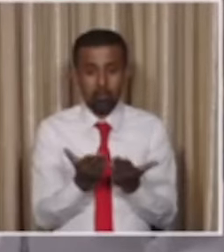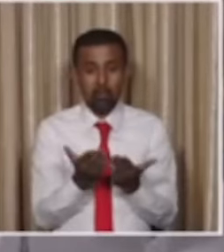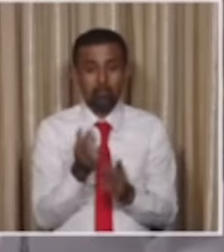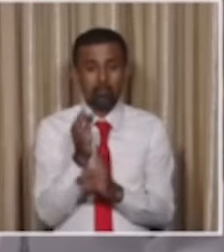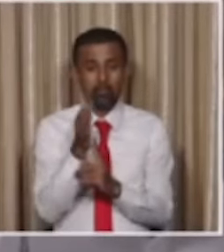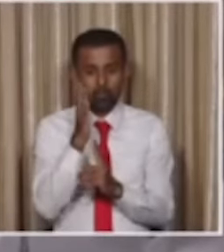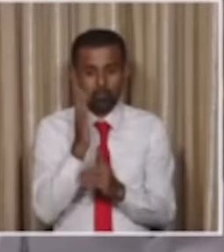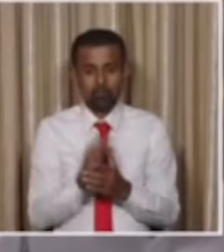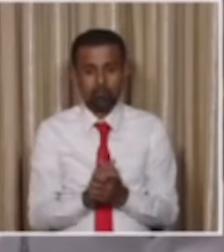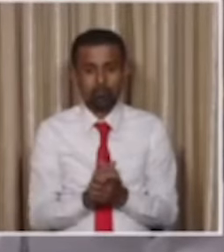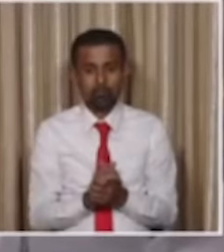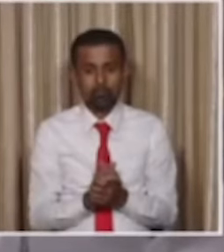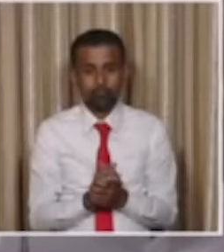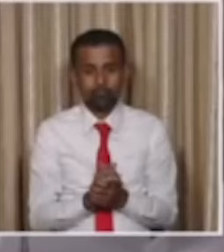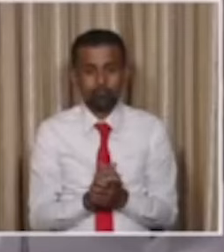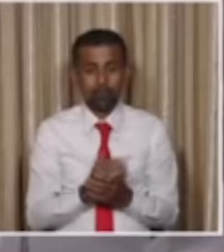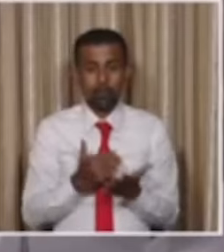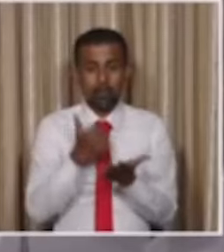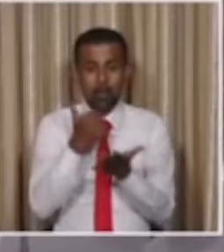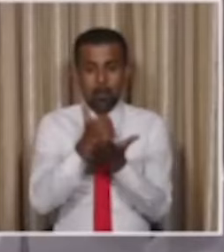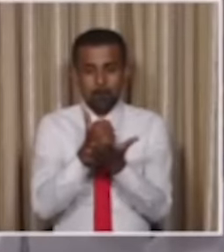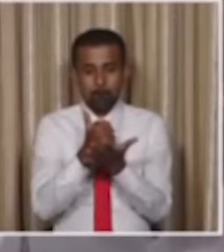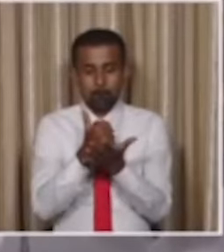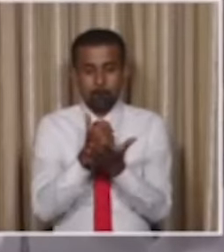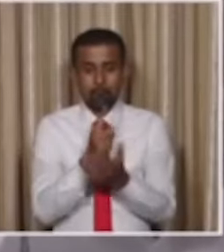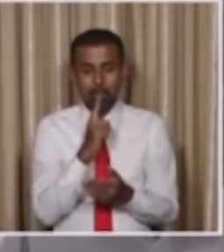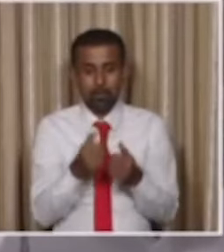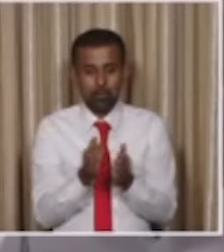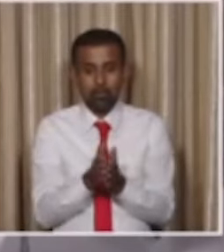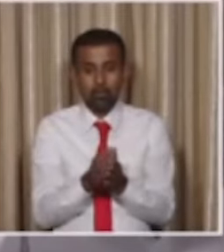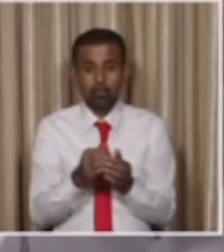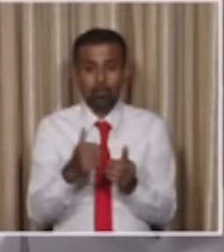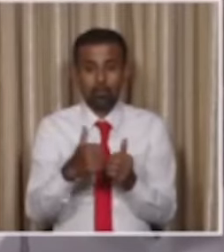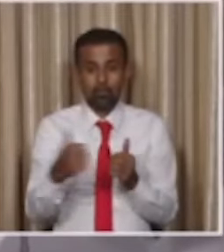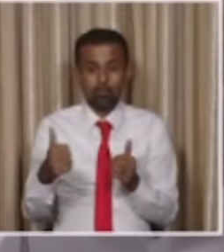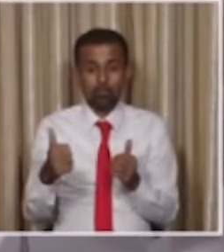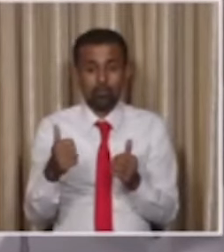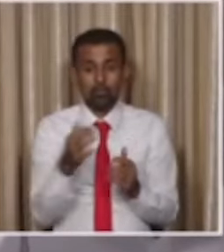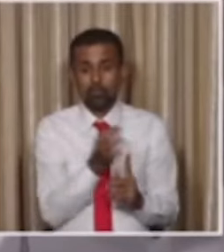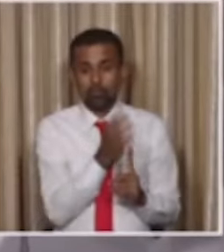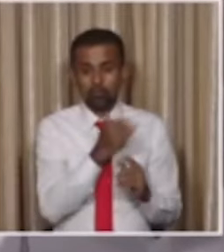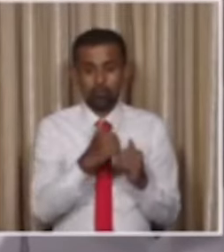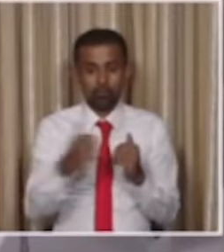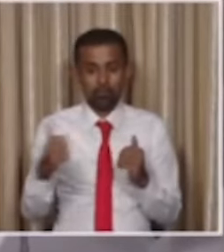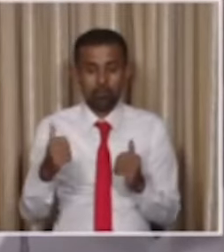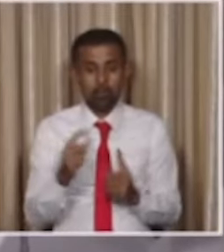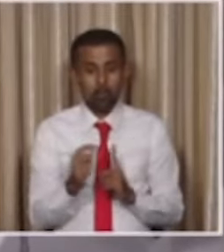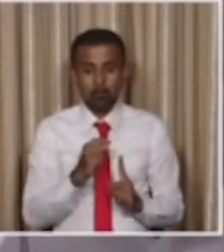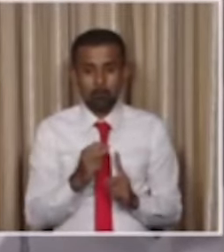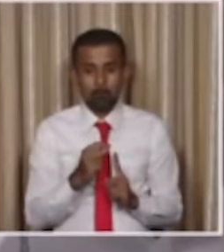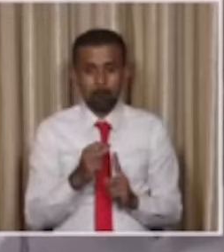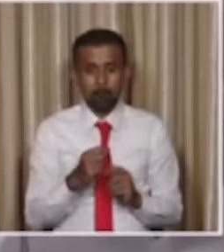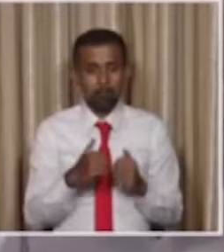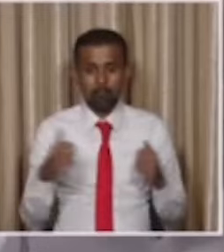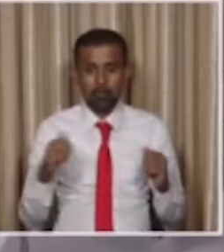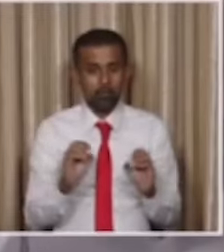විධායකයෙන්. සෙන්ට්‍රල් බැංක් කියන එක ස්වාධීන කරලා තියෙන්නේ එක්සිකියුටිව් එකෙන් මිසක පාර්ලිමේන්තුවෙන් නෙමෙයි.